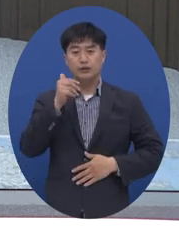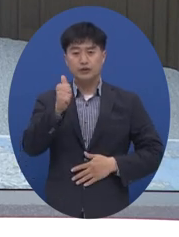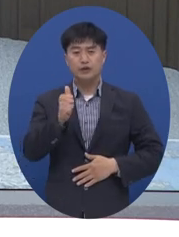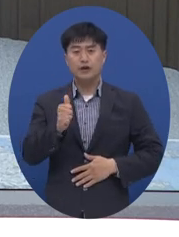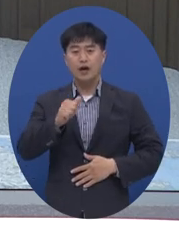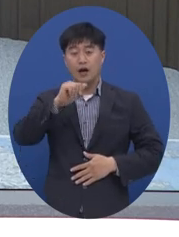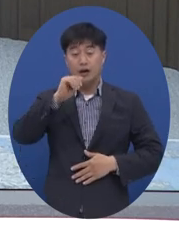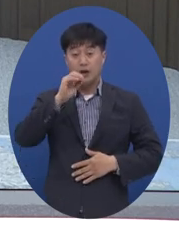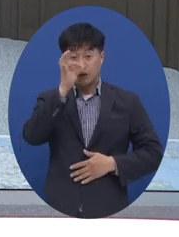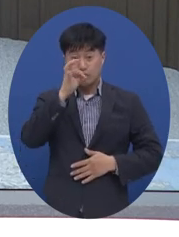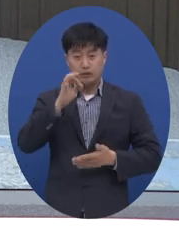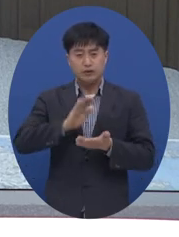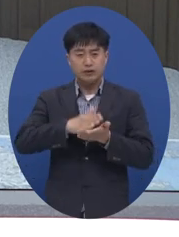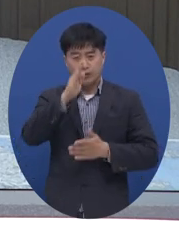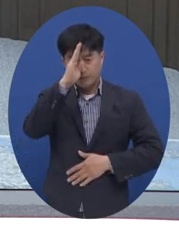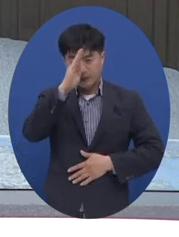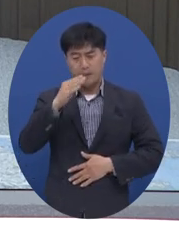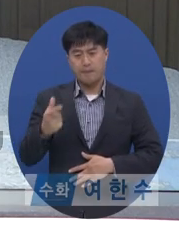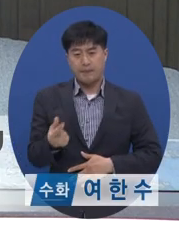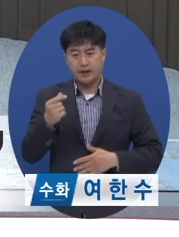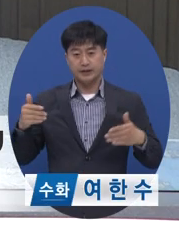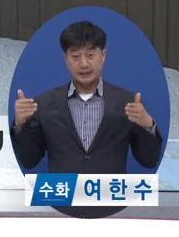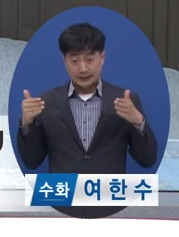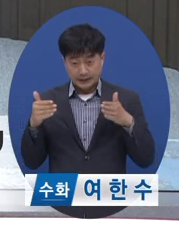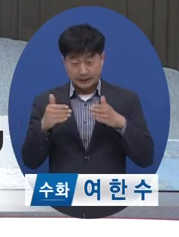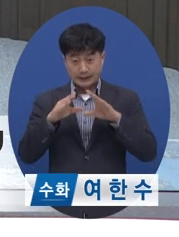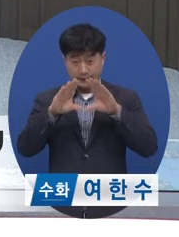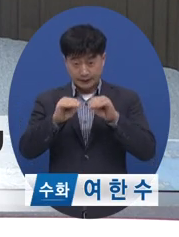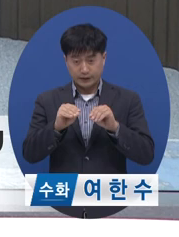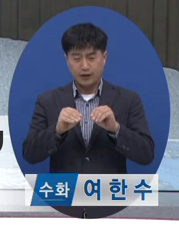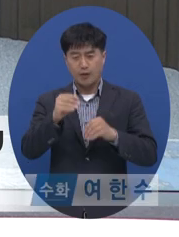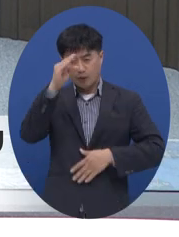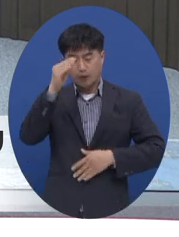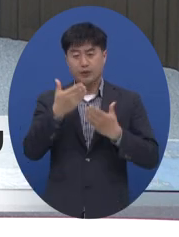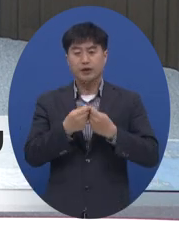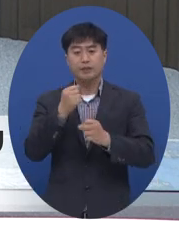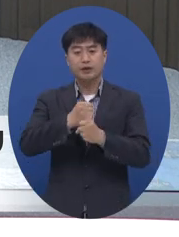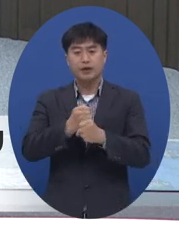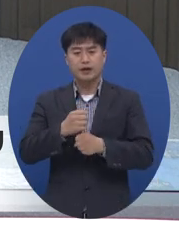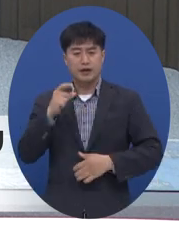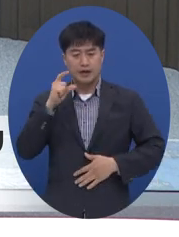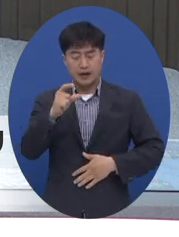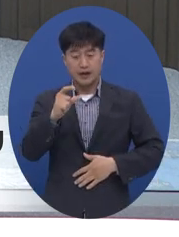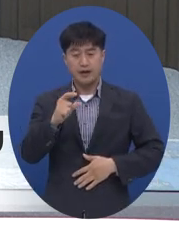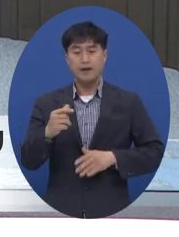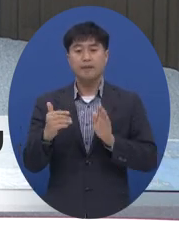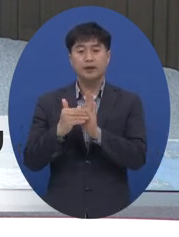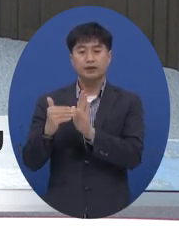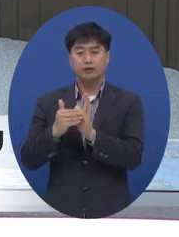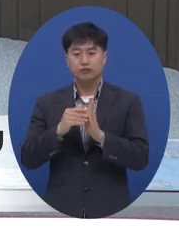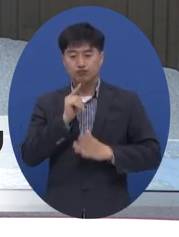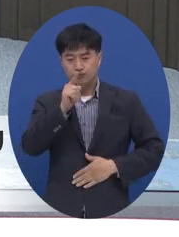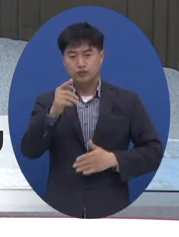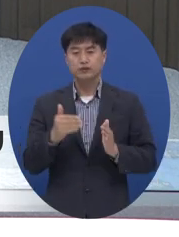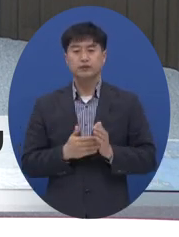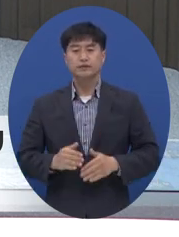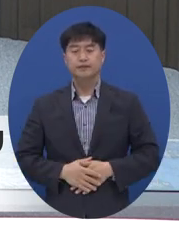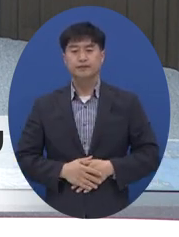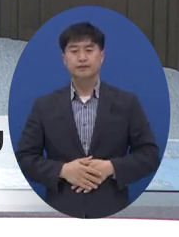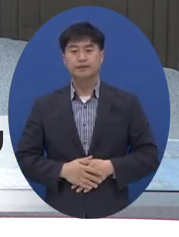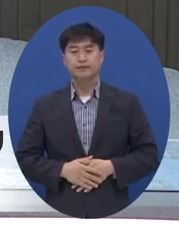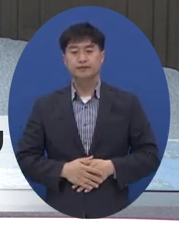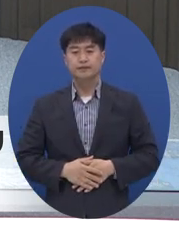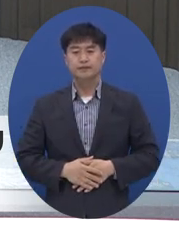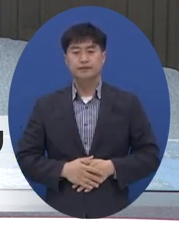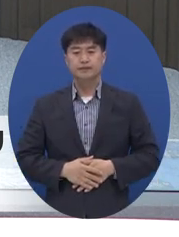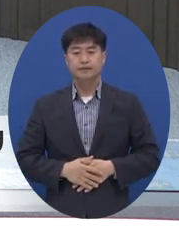이재명 경기도지사가 아프리카 돼지열병 조기 종식의 세계적 모범 사례를 만들자며 강도 높은 방역 대응을 주문했습니다. 경기